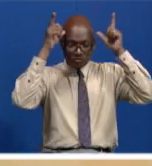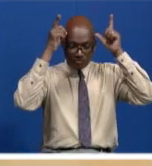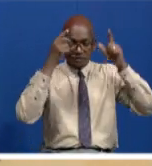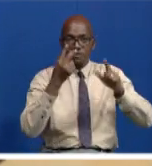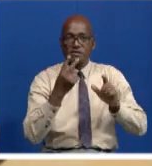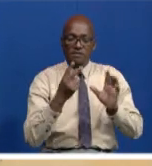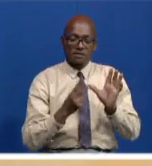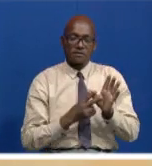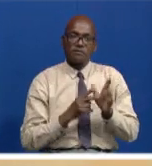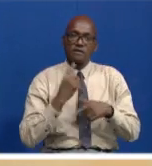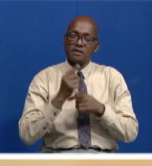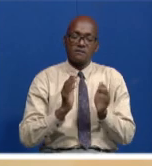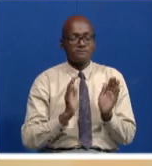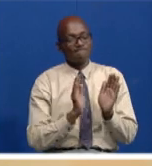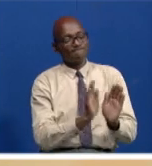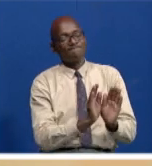na